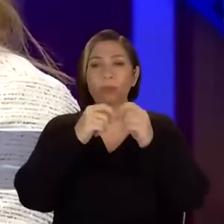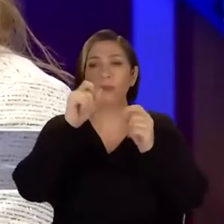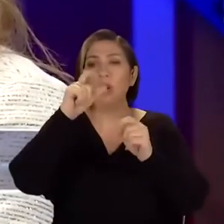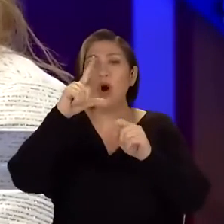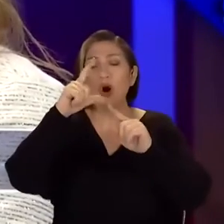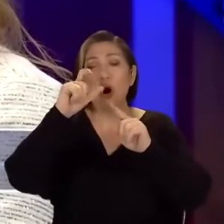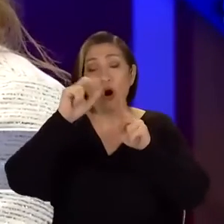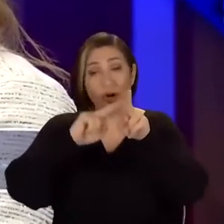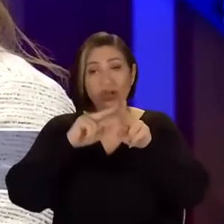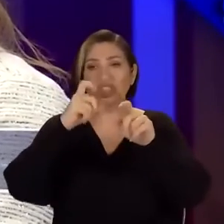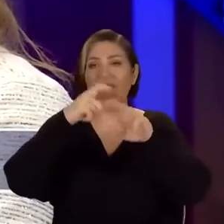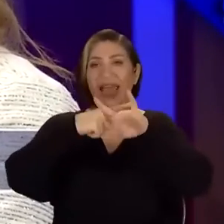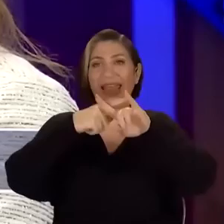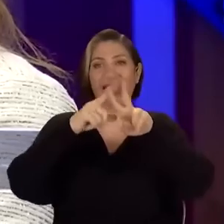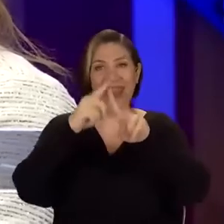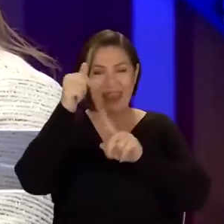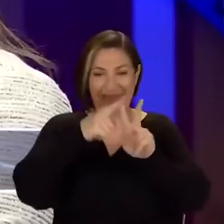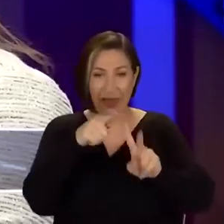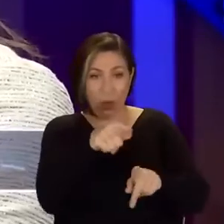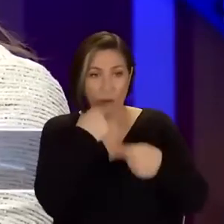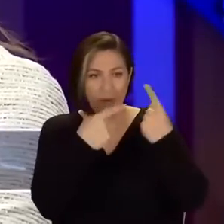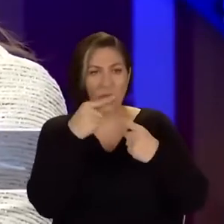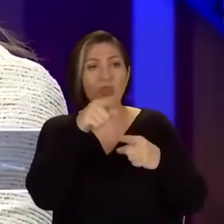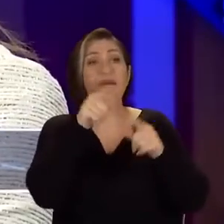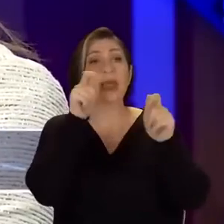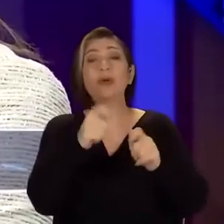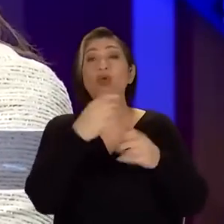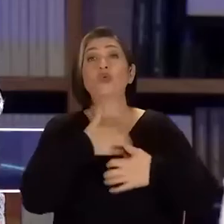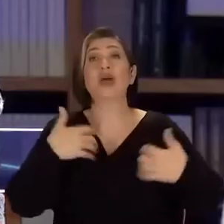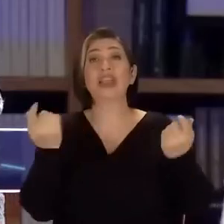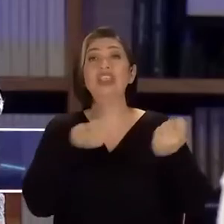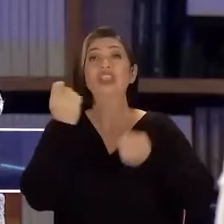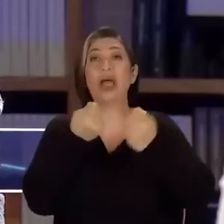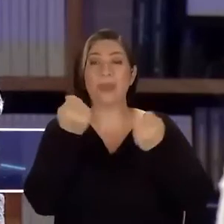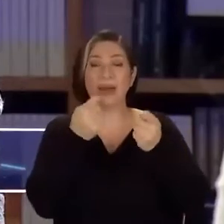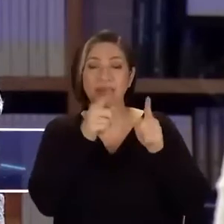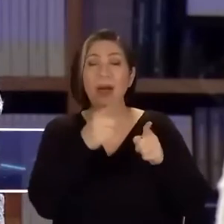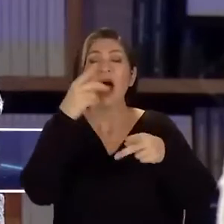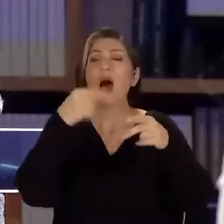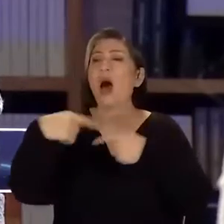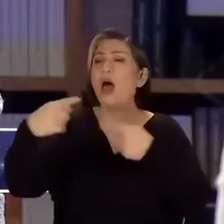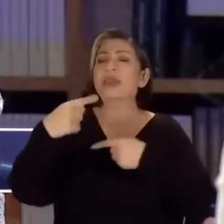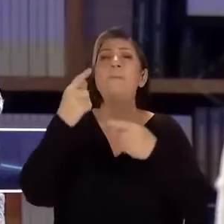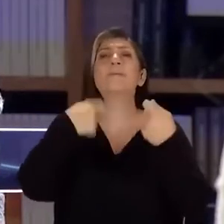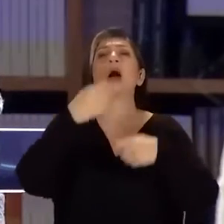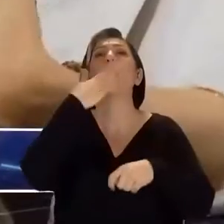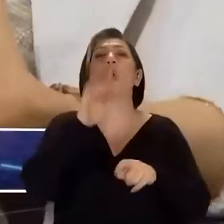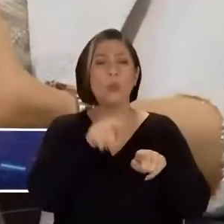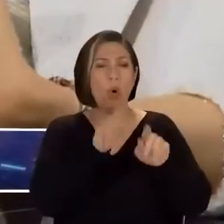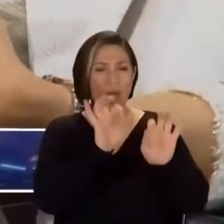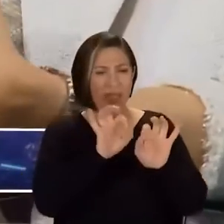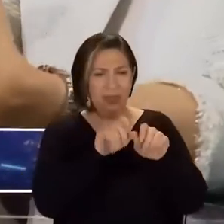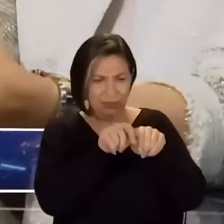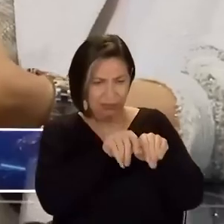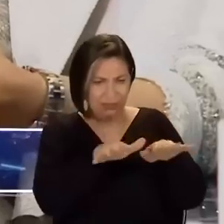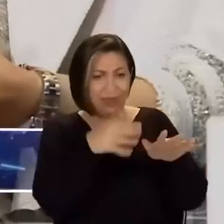bahsederken merkezi otorite olmadan yapılan güvenli işlemler dediğimiz şekilde, arada bir banka olmadan blockchain üzerine